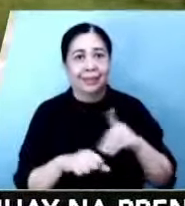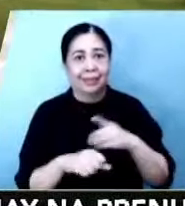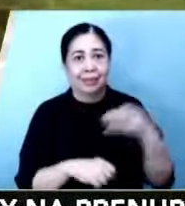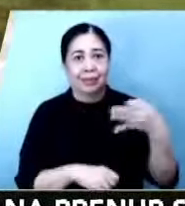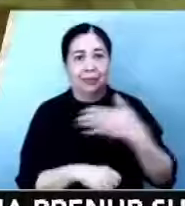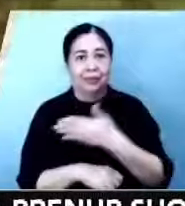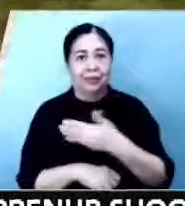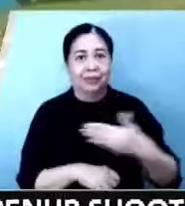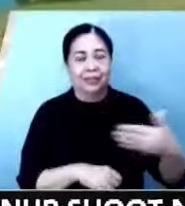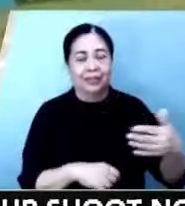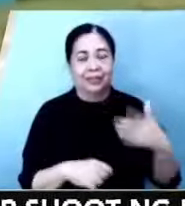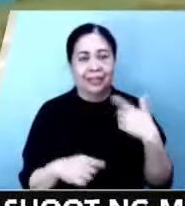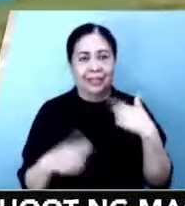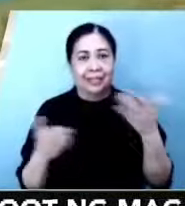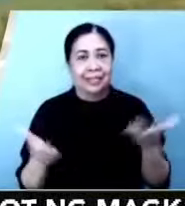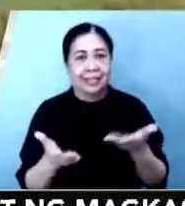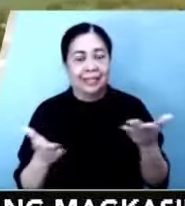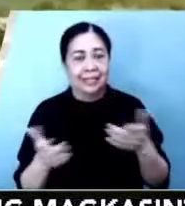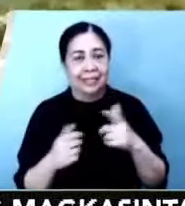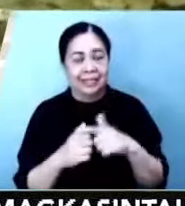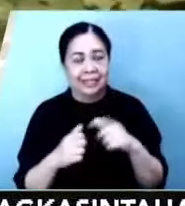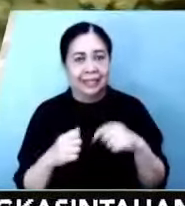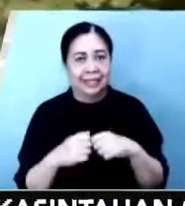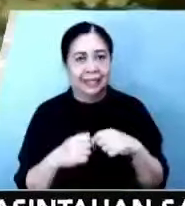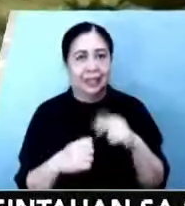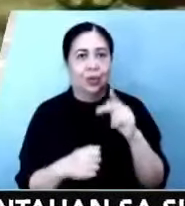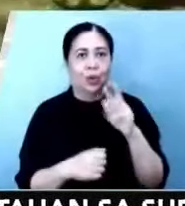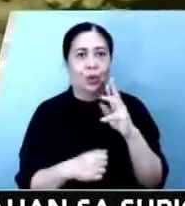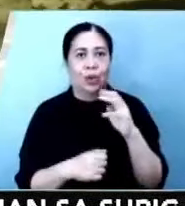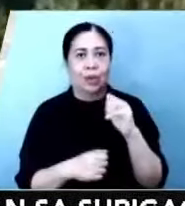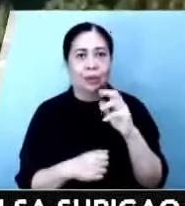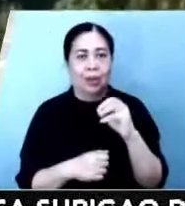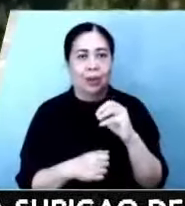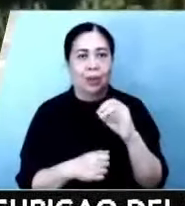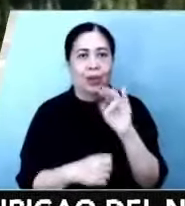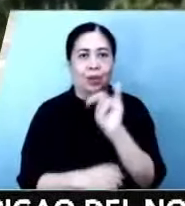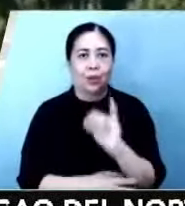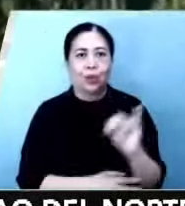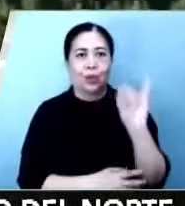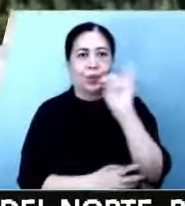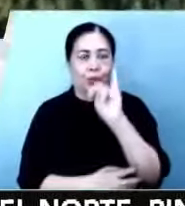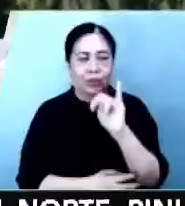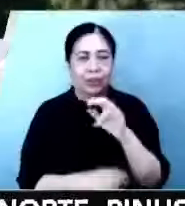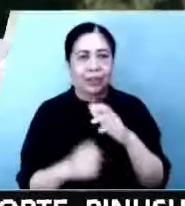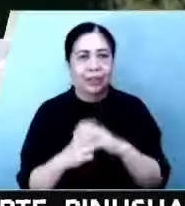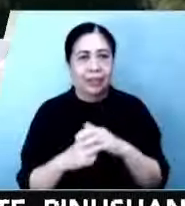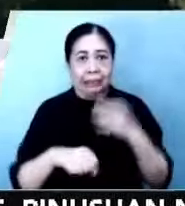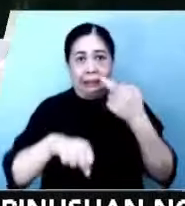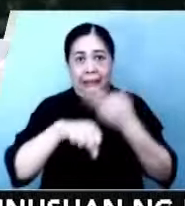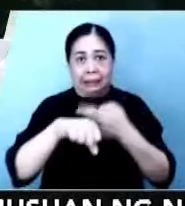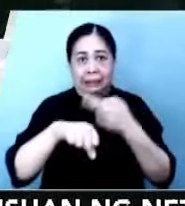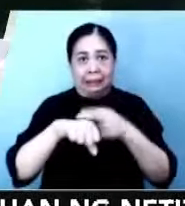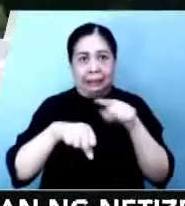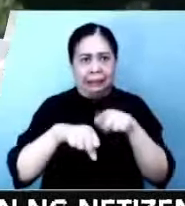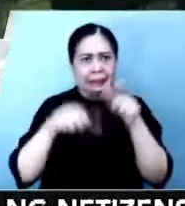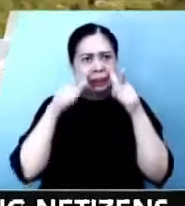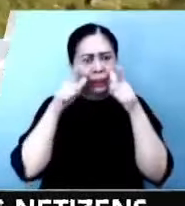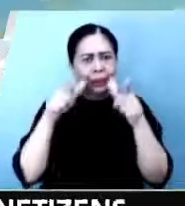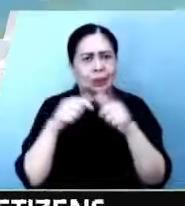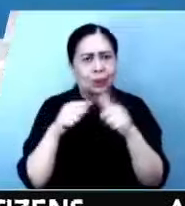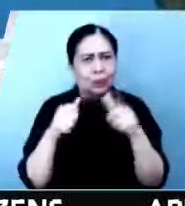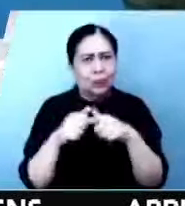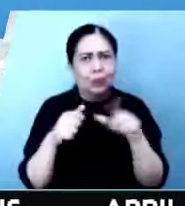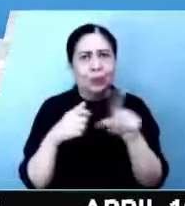dahil nandito ka sa Curimao, Ilocos Norte kung saan ang mga bato ay tila mga tore.